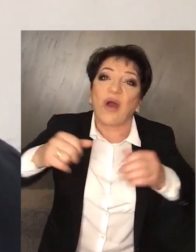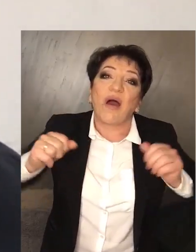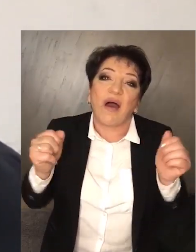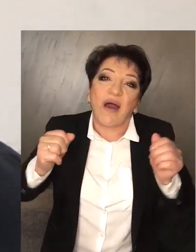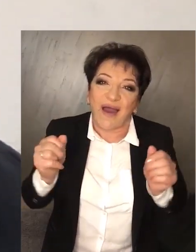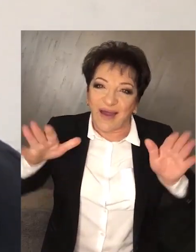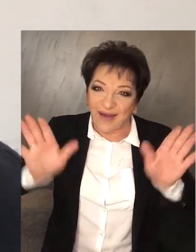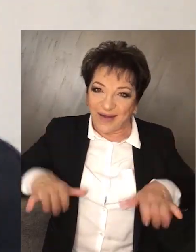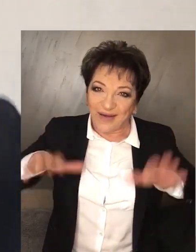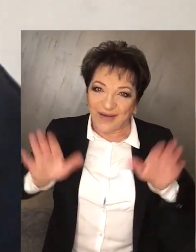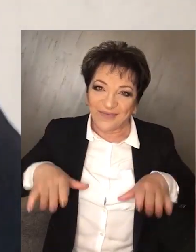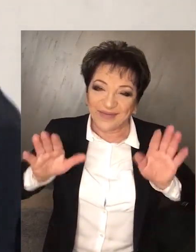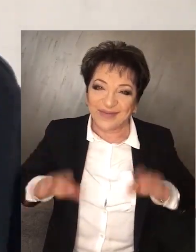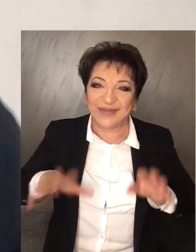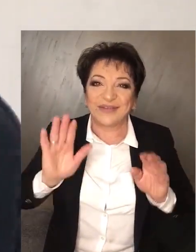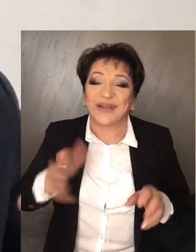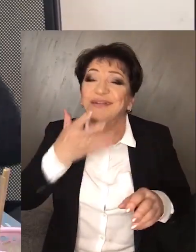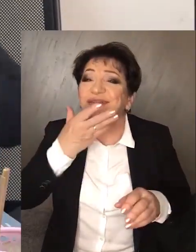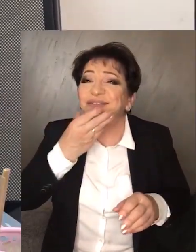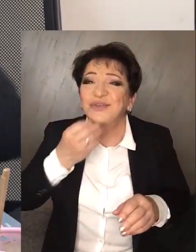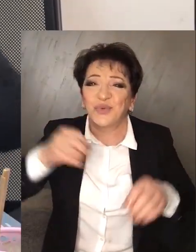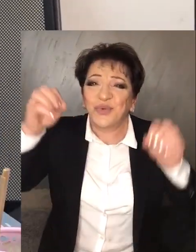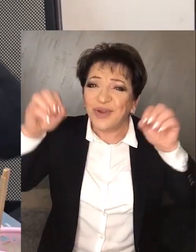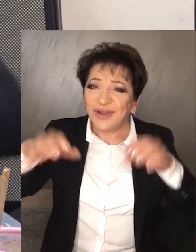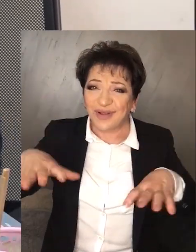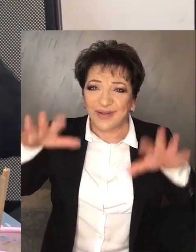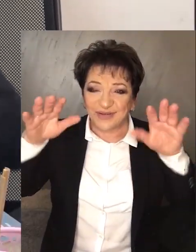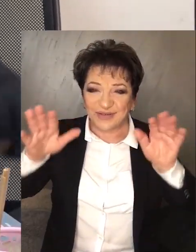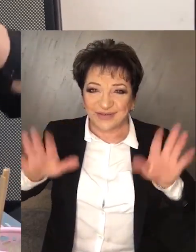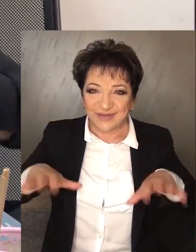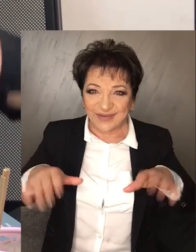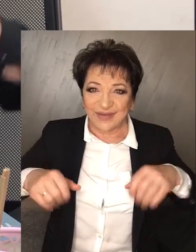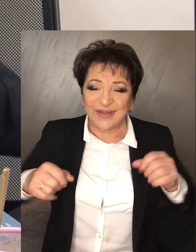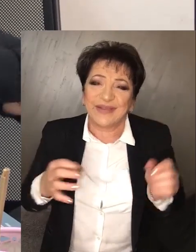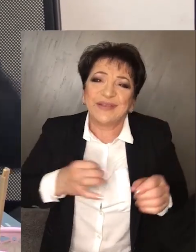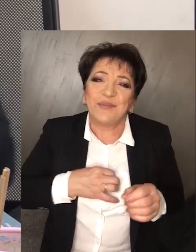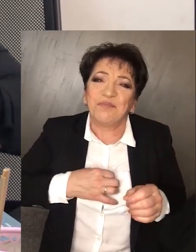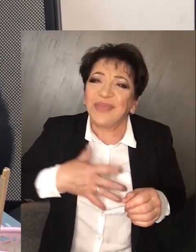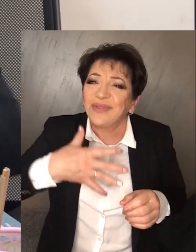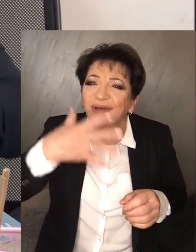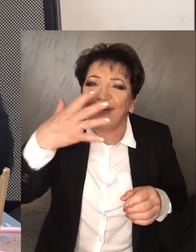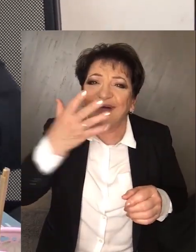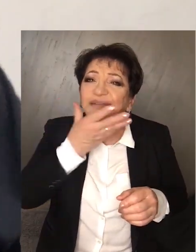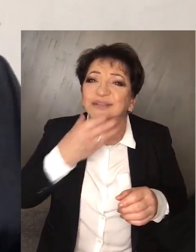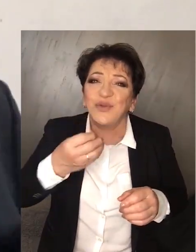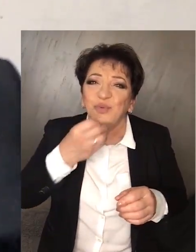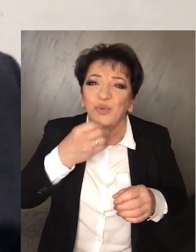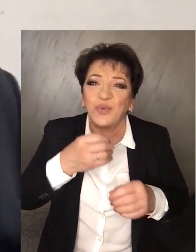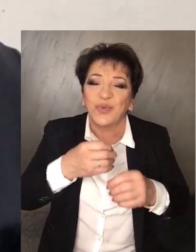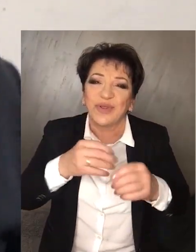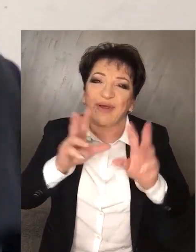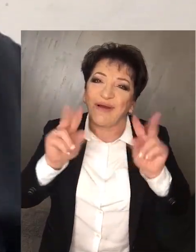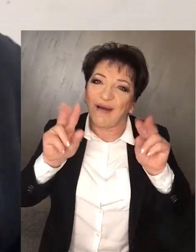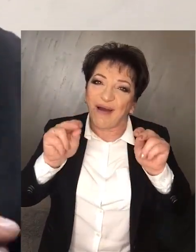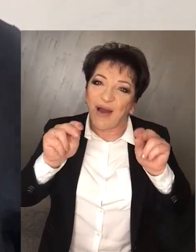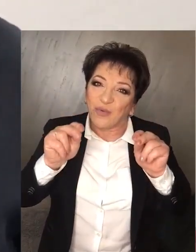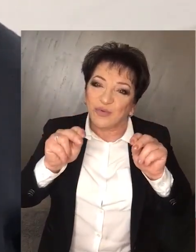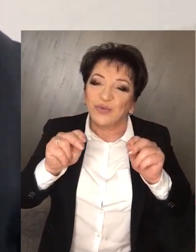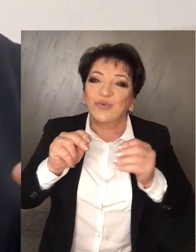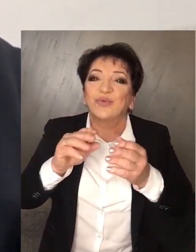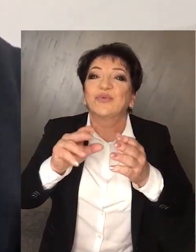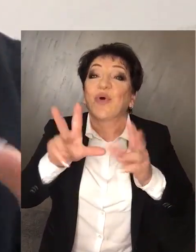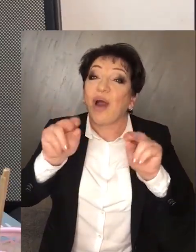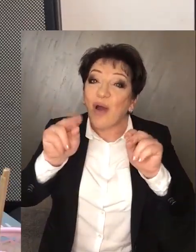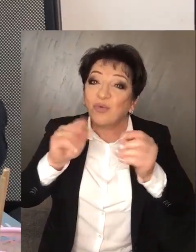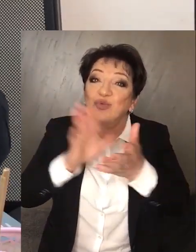Ինքն էլ, առաջին է, աղավնի։ Նայեք ինչքան սիրուն էր աղավնի, հրաշք է ինքը, հրաշք,